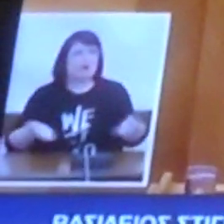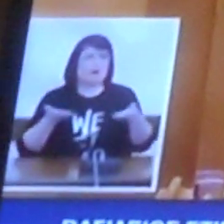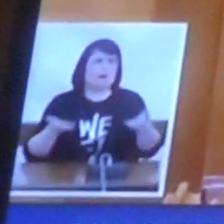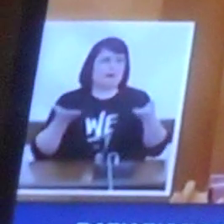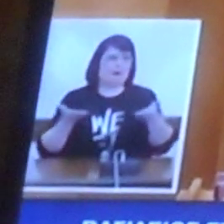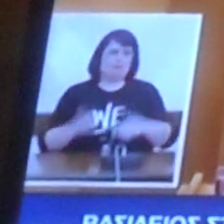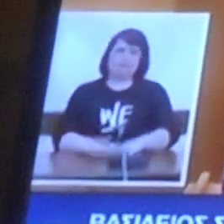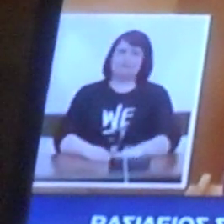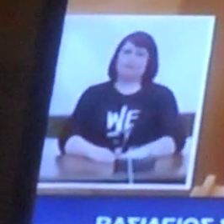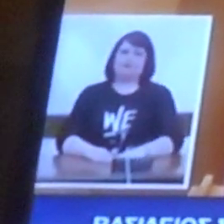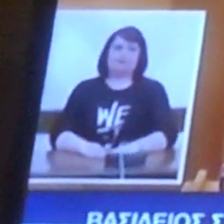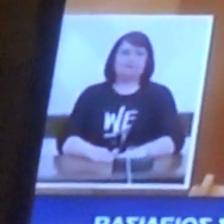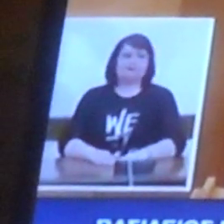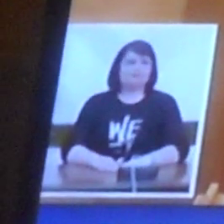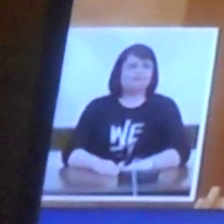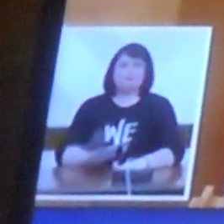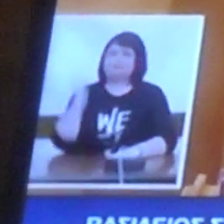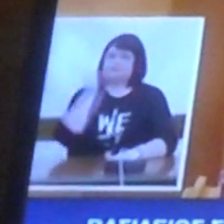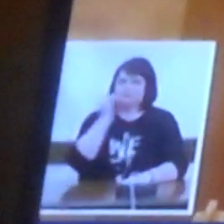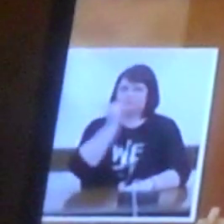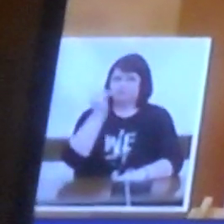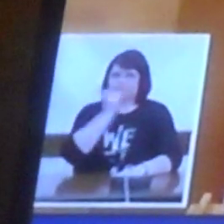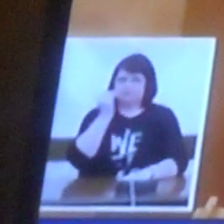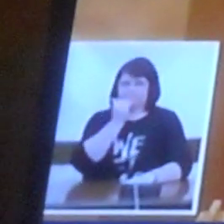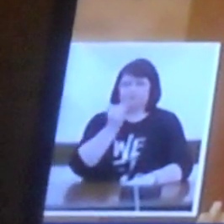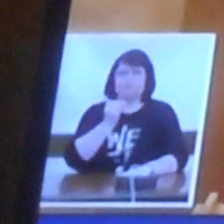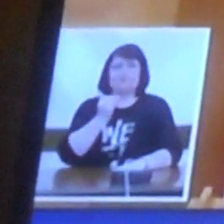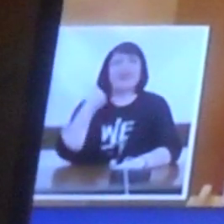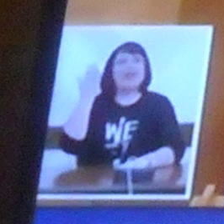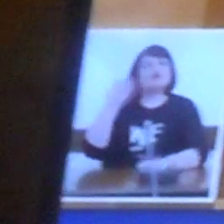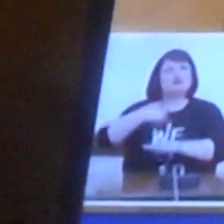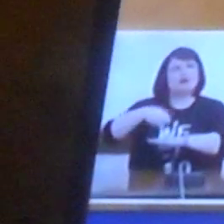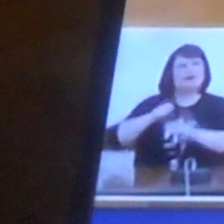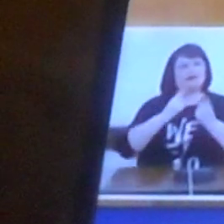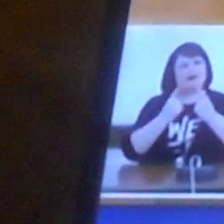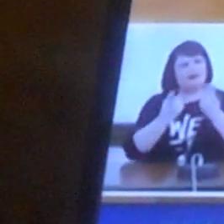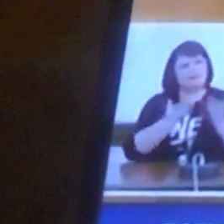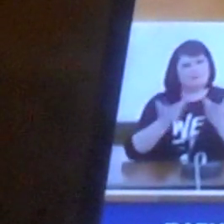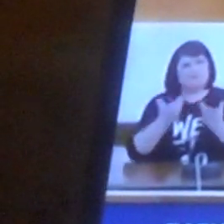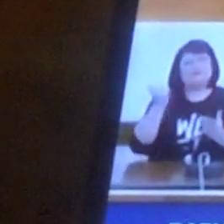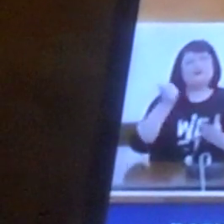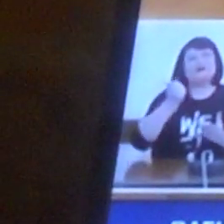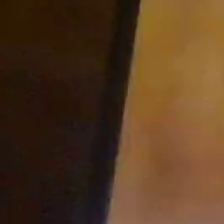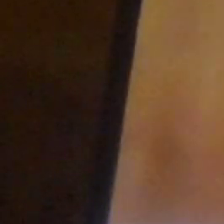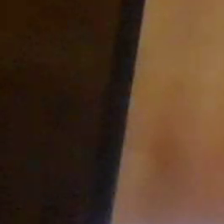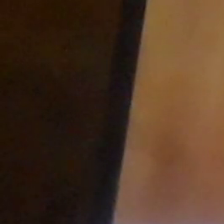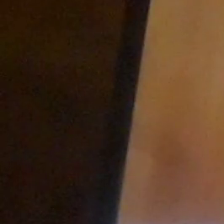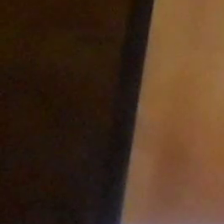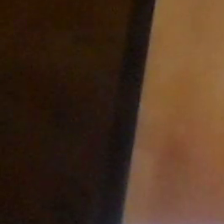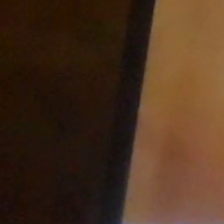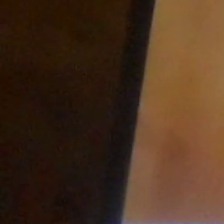Επίσης, άμεση θεσμοθέτηση δυνατότητας δυναμικής εξοδικαστικής διαπραγμάτευσης των δανειοληπτών με τα funds,